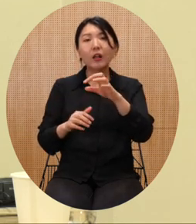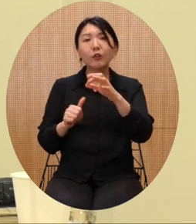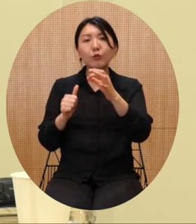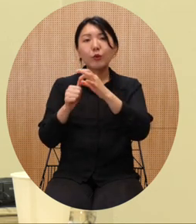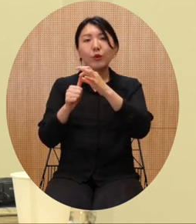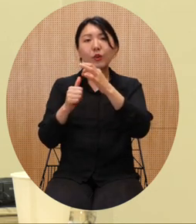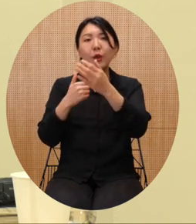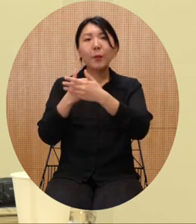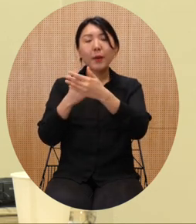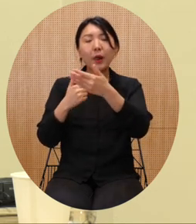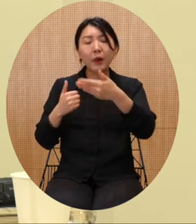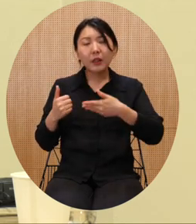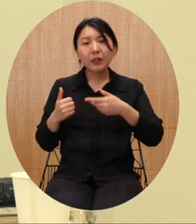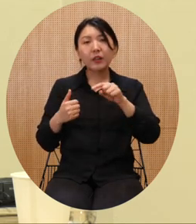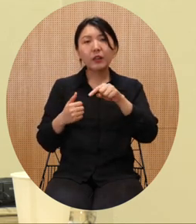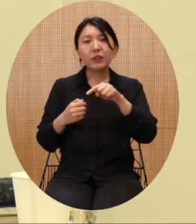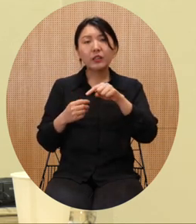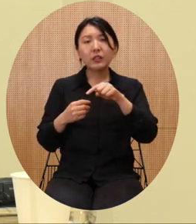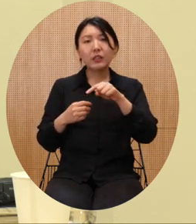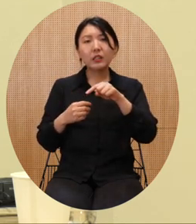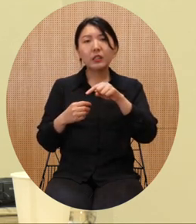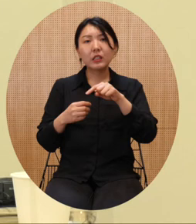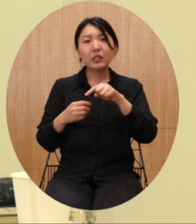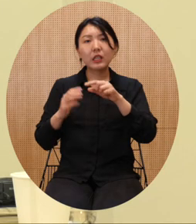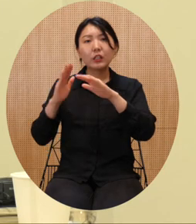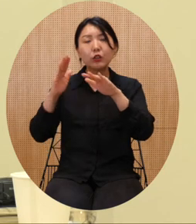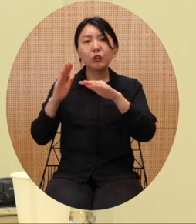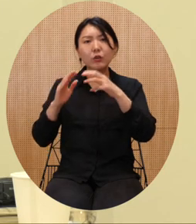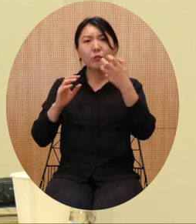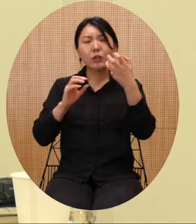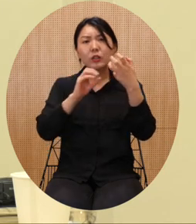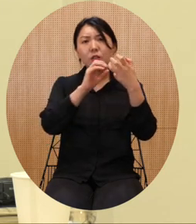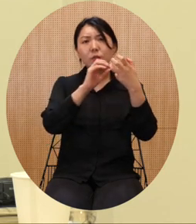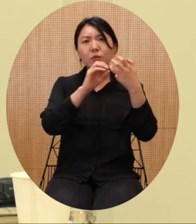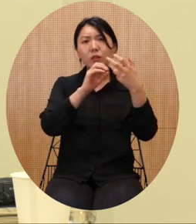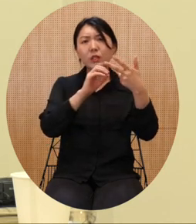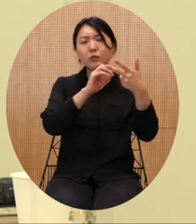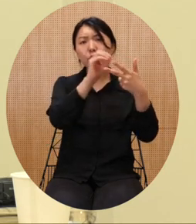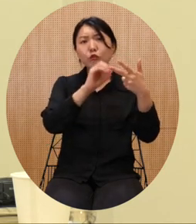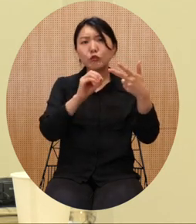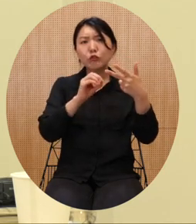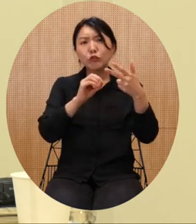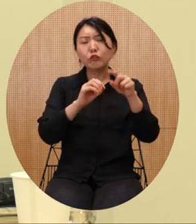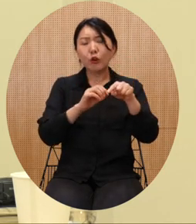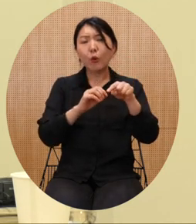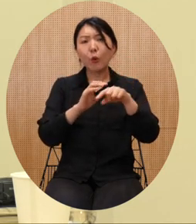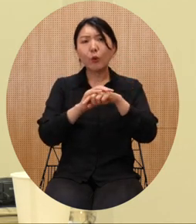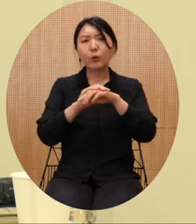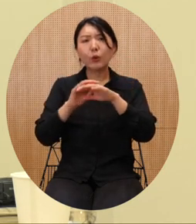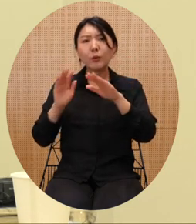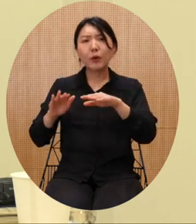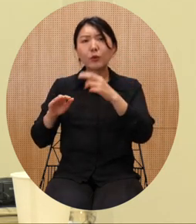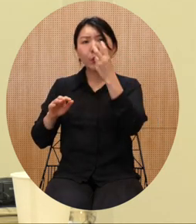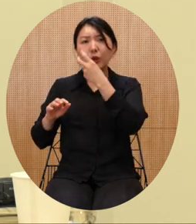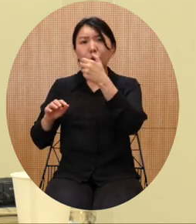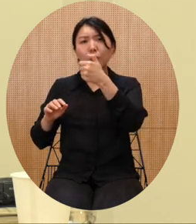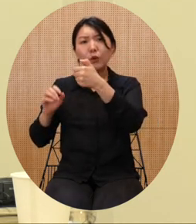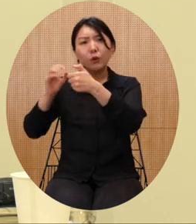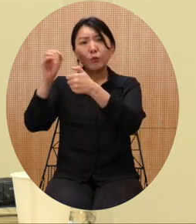있다고 답변했던 가정이 한 87.3%고, 이번 조사에서도 한 50%